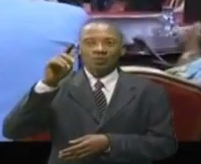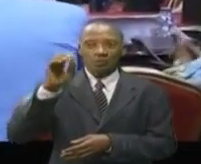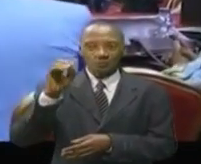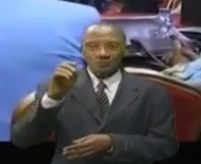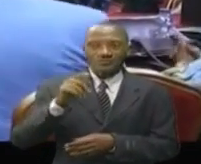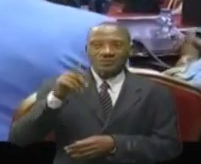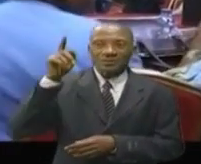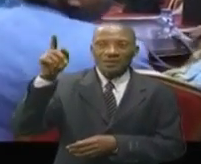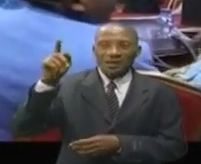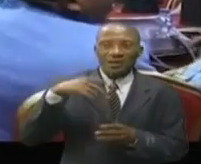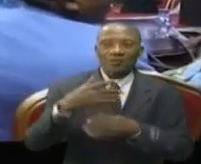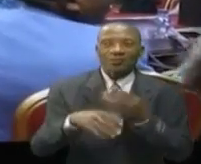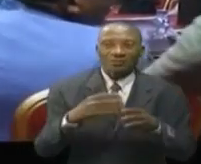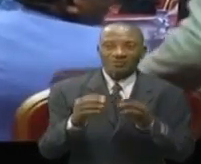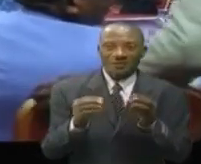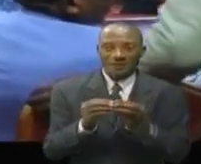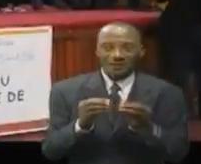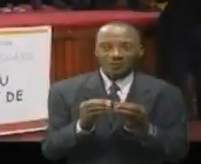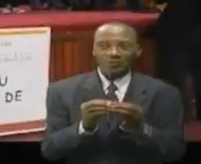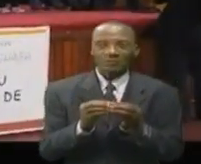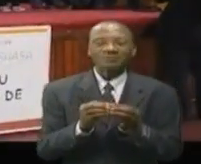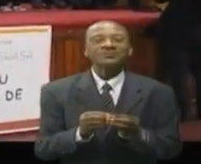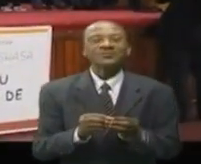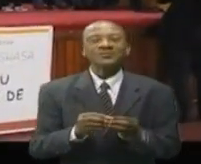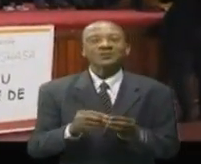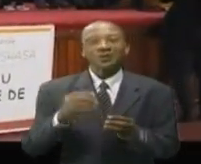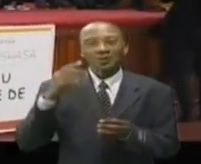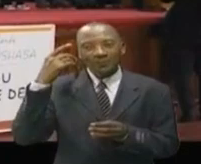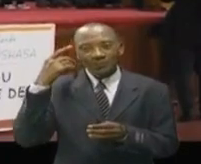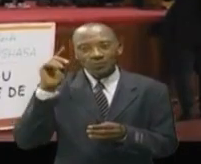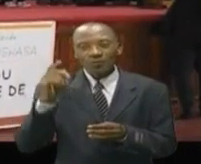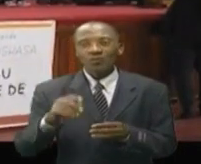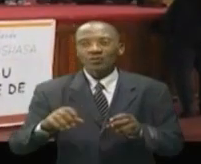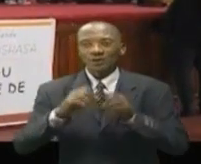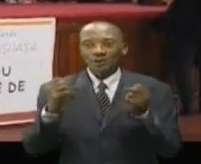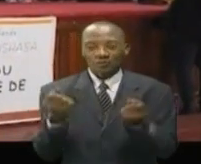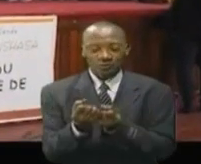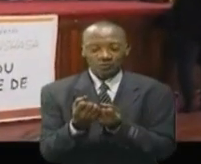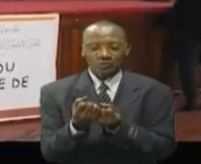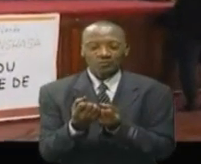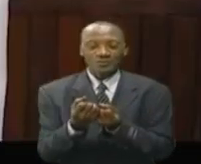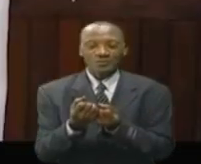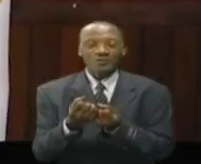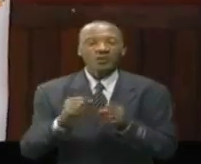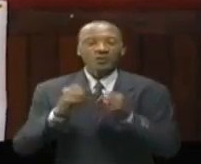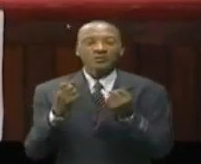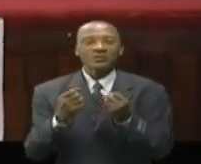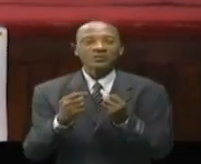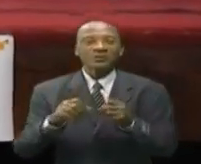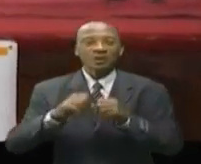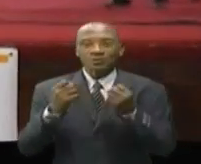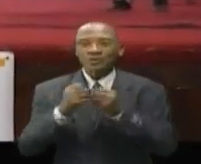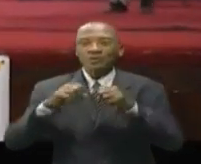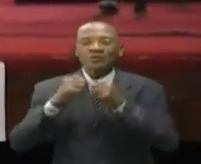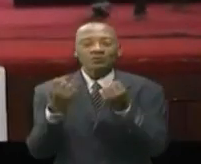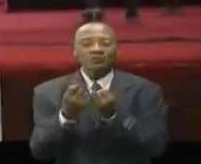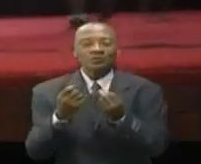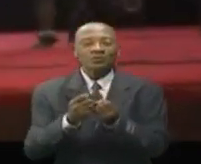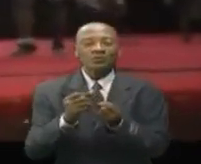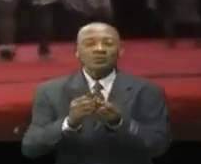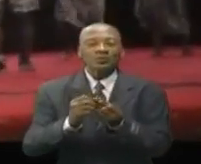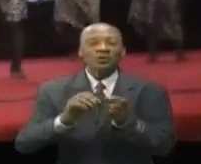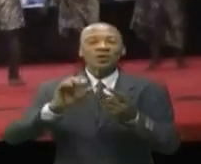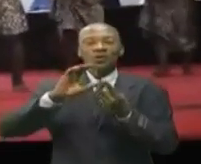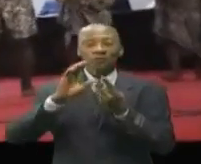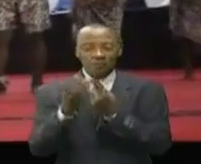pour l'accompagnement et l'appui à apporter au nouveau leadership de l'association socioculturelle Nandé qui a été sanctionné par